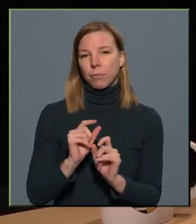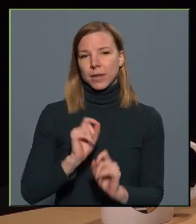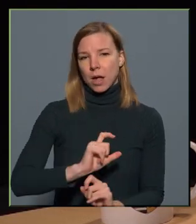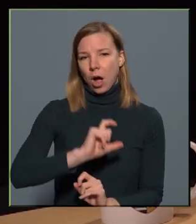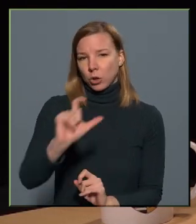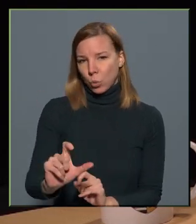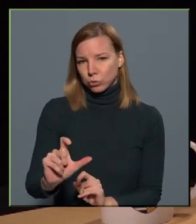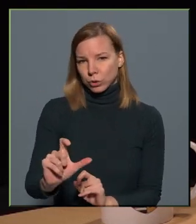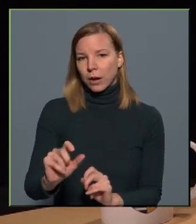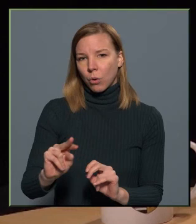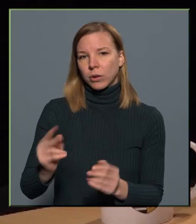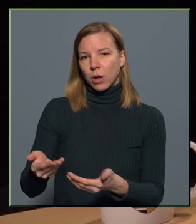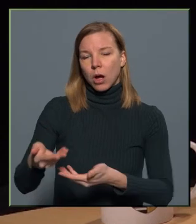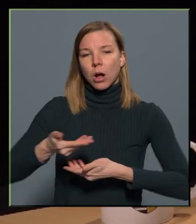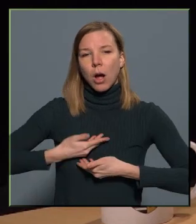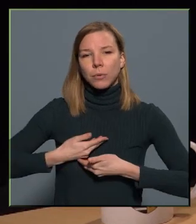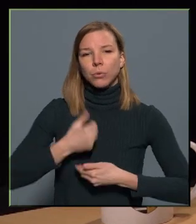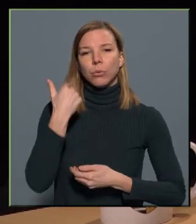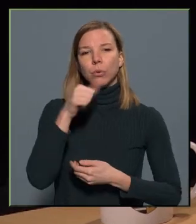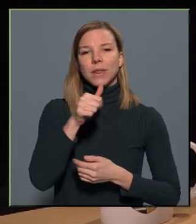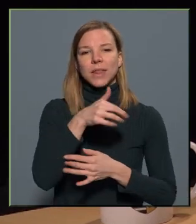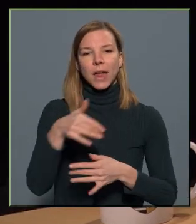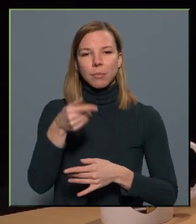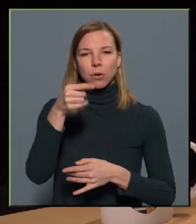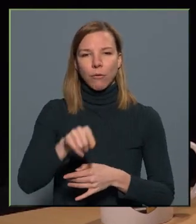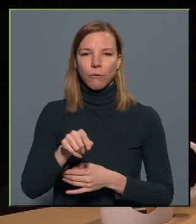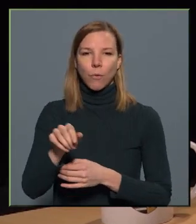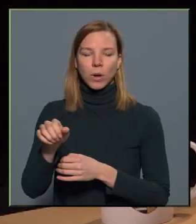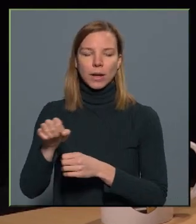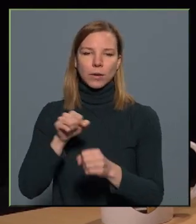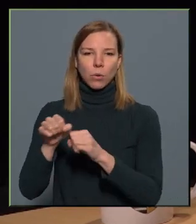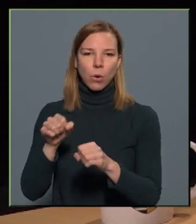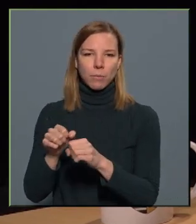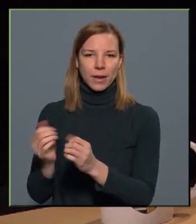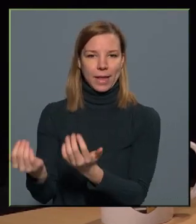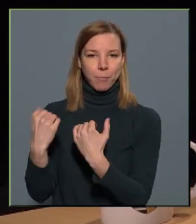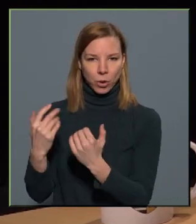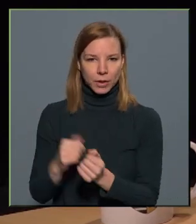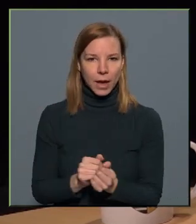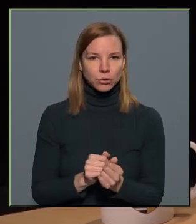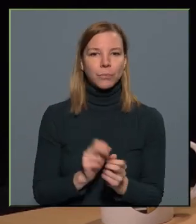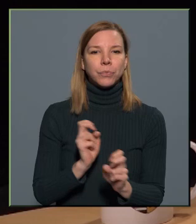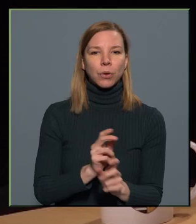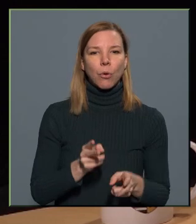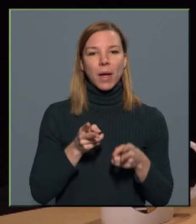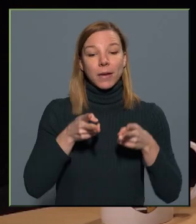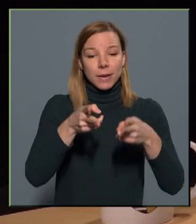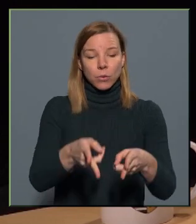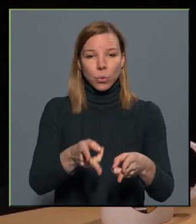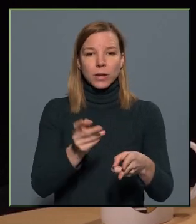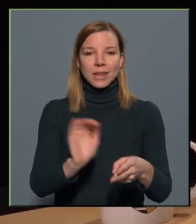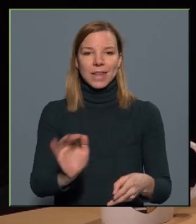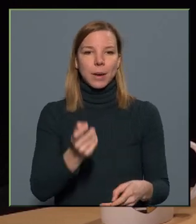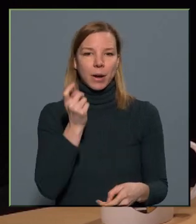forintos kormánytámogatást, és a kőbányúti gyermekfogászat helyzetét szeretnénk rendezni, keressük az új helyet, és